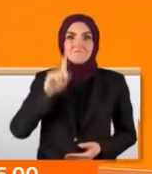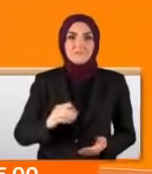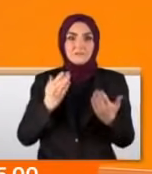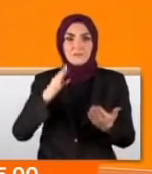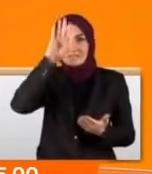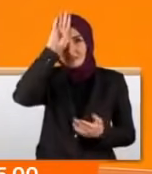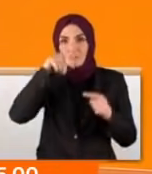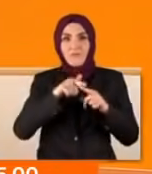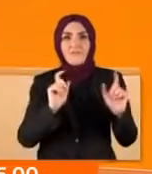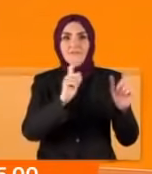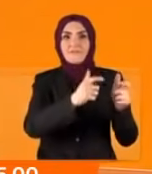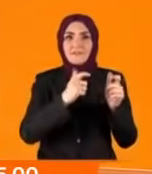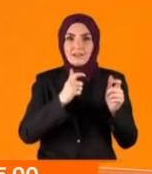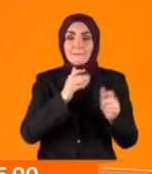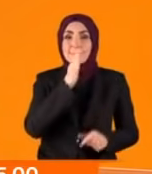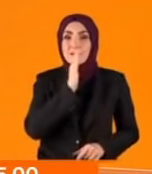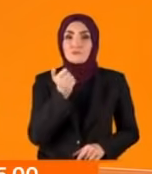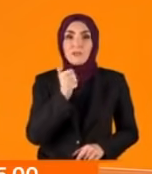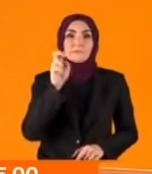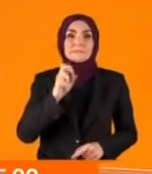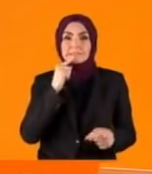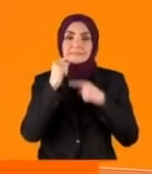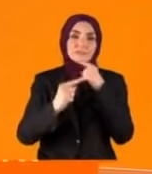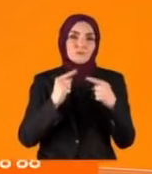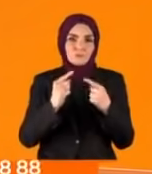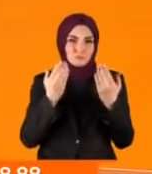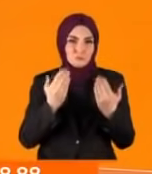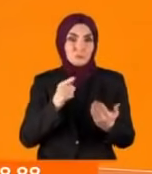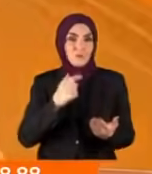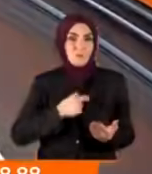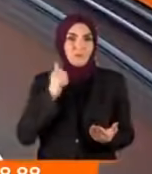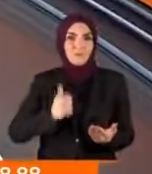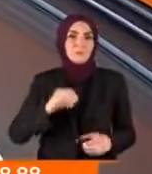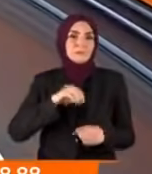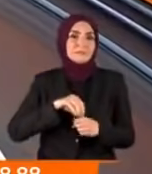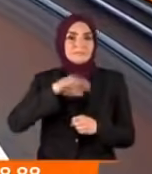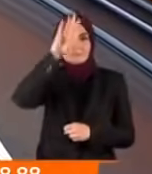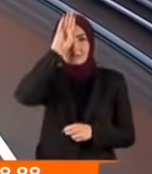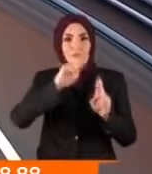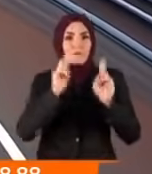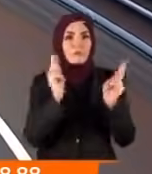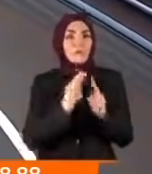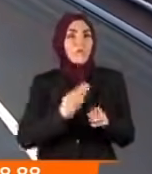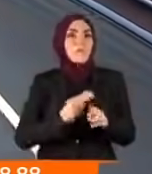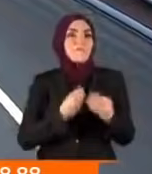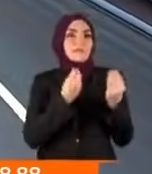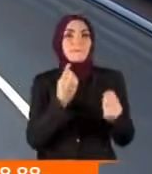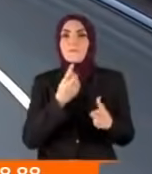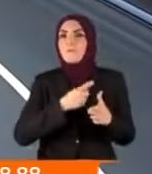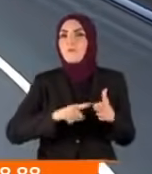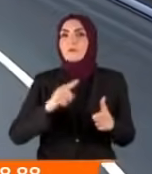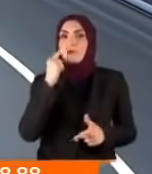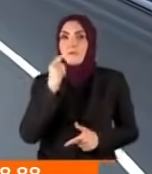İstanbul'un fethinin tam 568. yıl dönümü. Bu özel günde İstanbul dünyaya örnek olacak bir projeyle bir